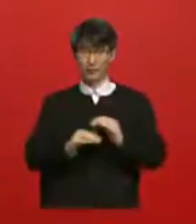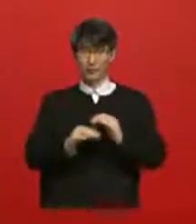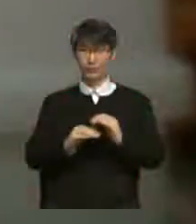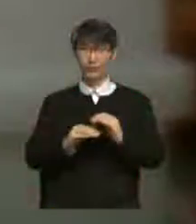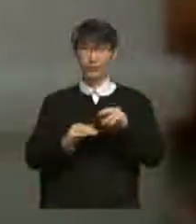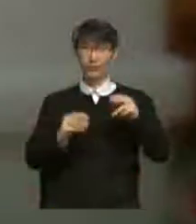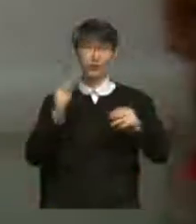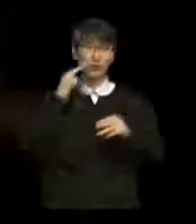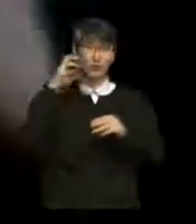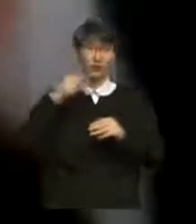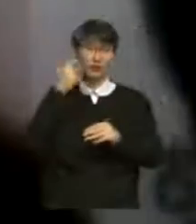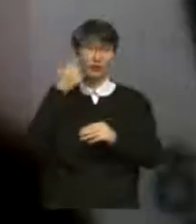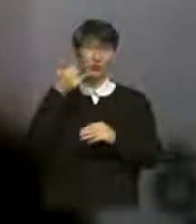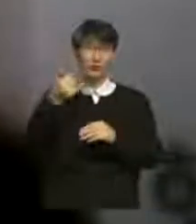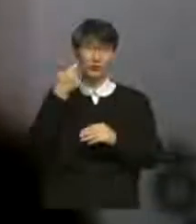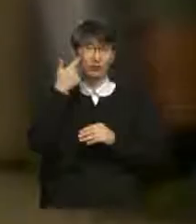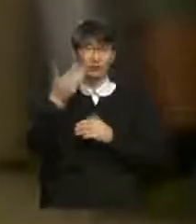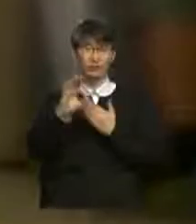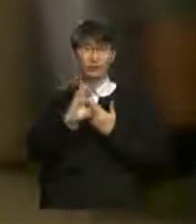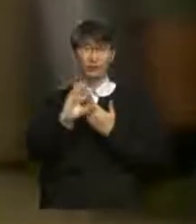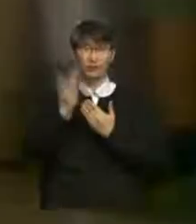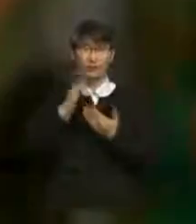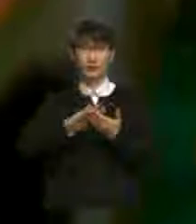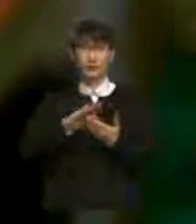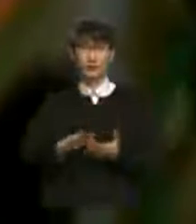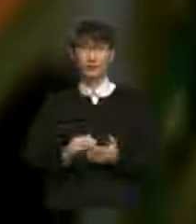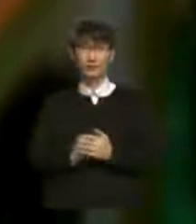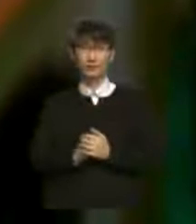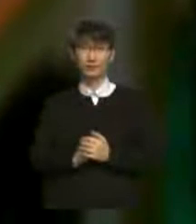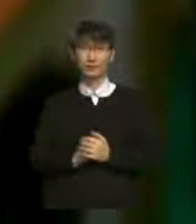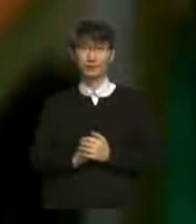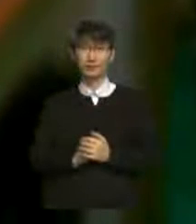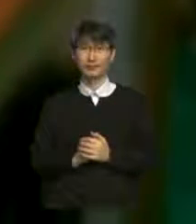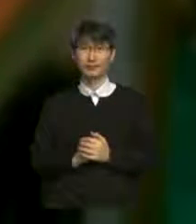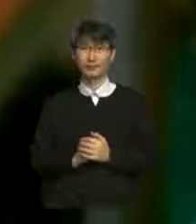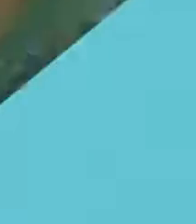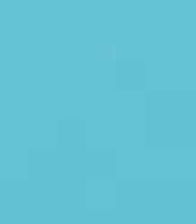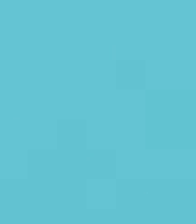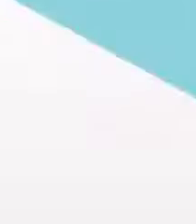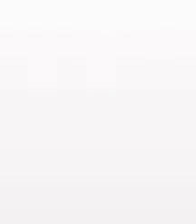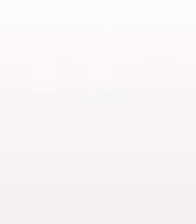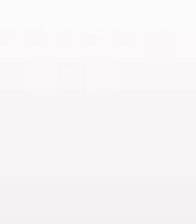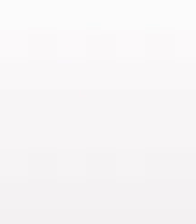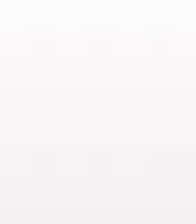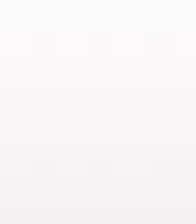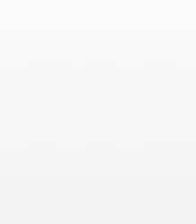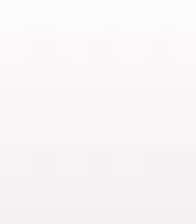송파구 선관위에 문의하면 됩니다. 늘라이브 서울경기 케이블TV 엄종규입니다.